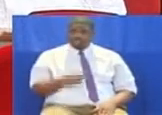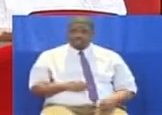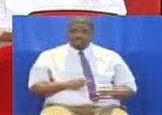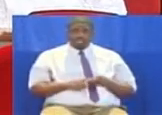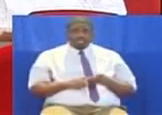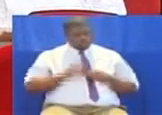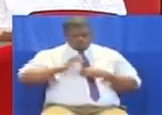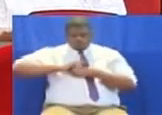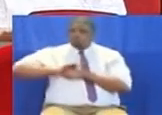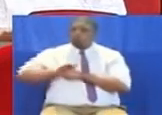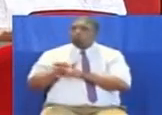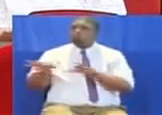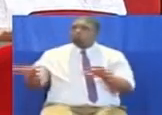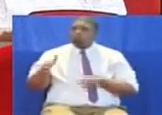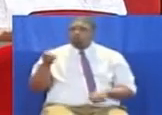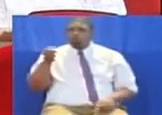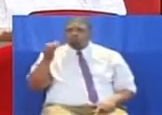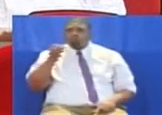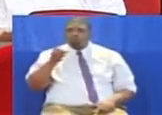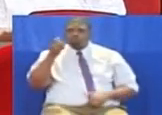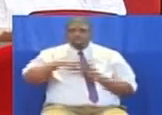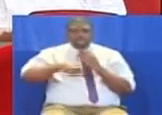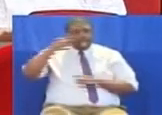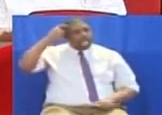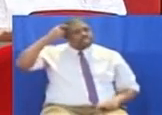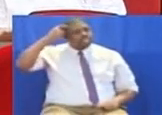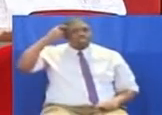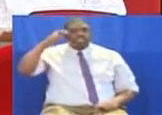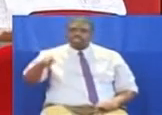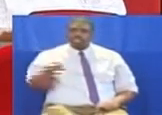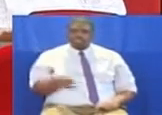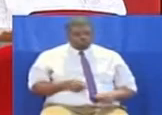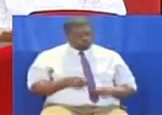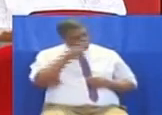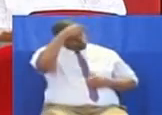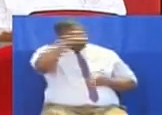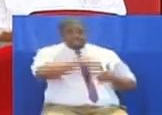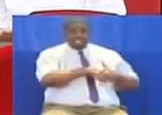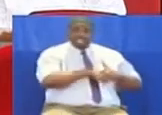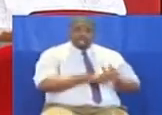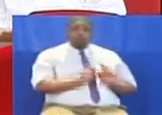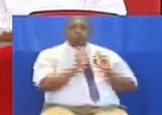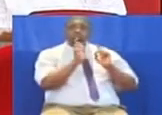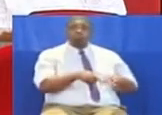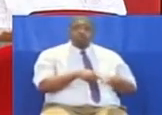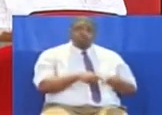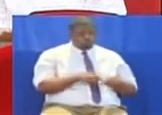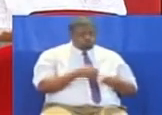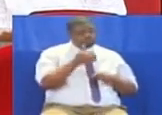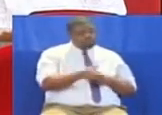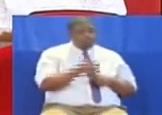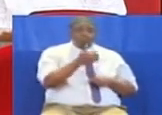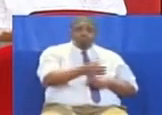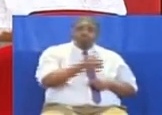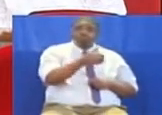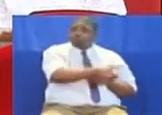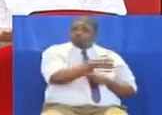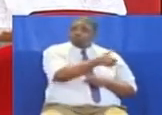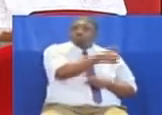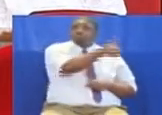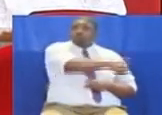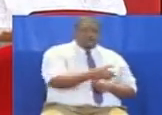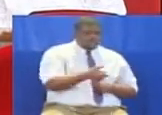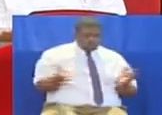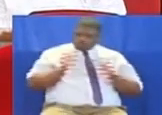ni ugonjwa ambao upo kwenye akili zetu. Ugonjwa ndio umeshaingia, utakuwepo miaka nenda rudi, hautakwisha.